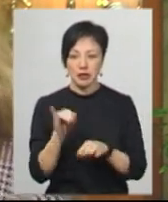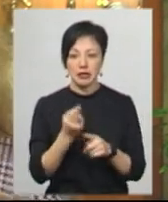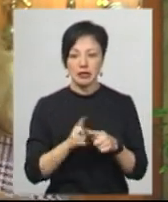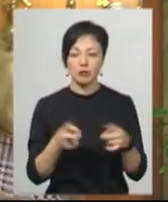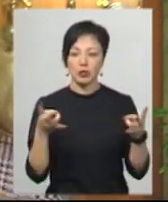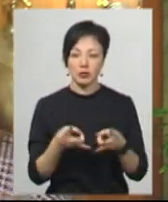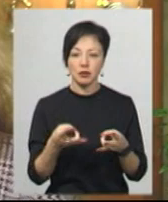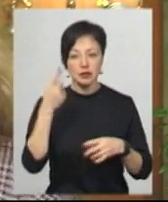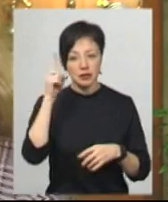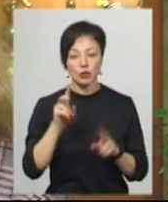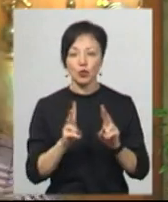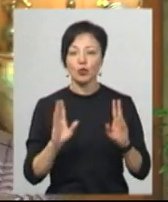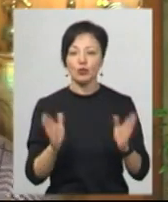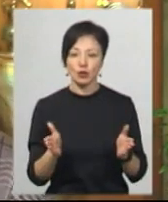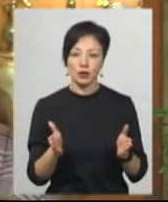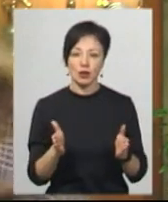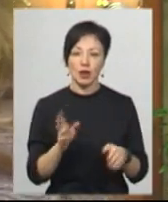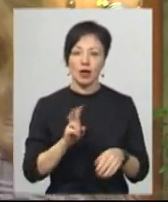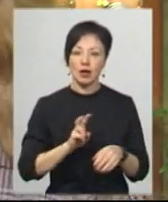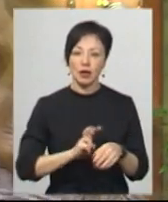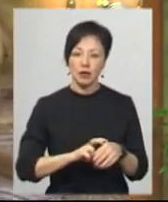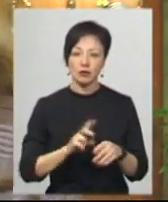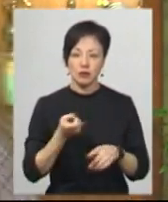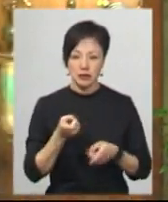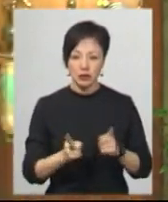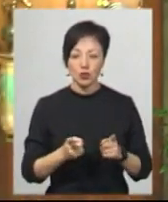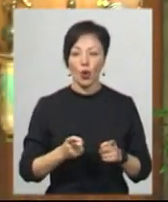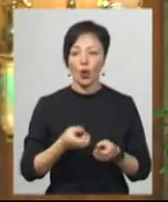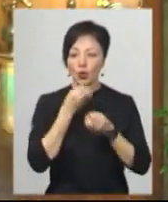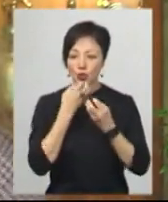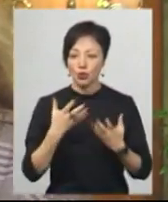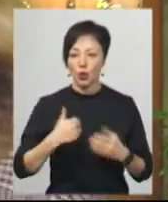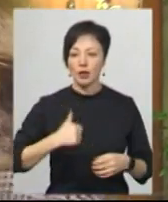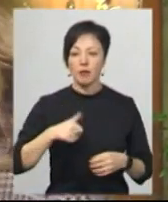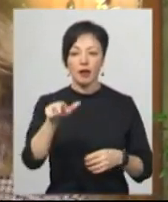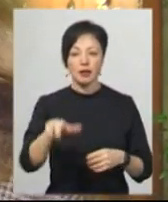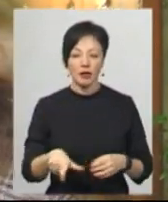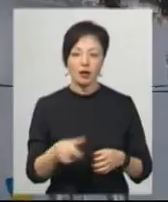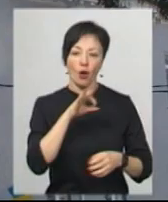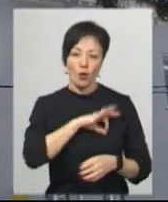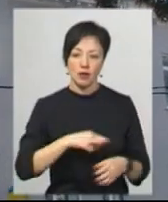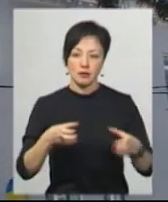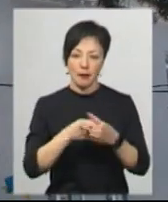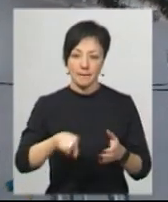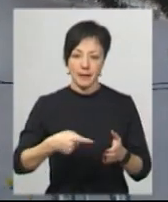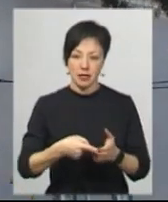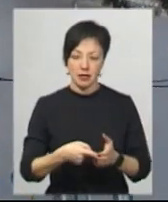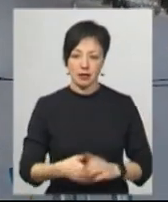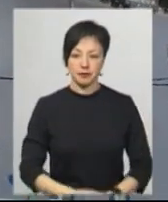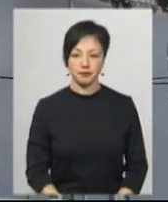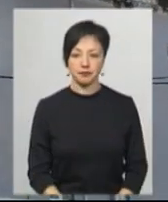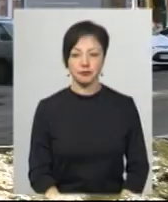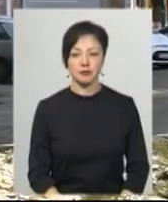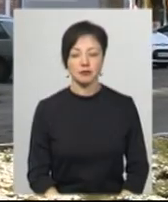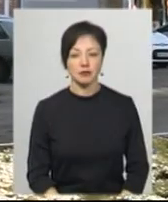це потрібно. Нам потрібно знати, хто буде лікарем, і щоб це був дійсно достойний кандидат, який буде працювати на користь міста, громади. Неля Шпулак, Юрій